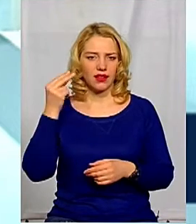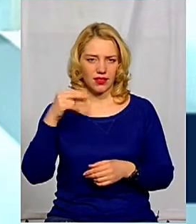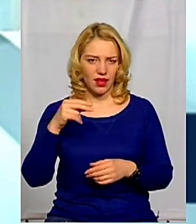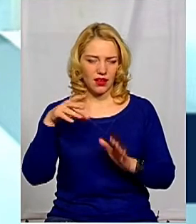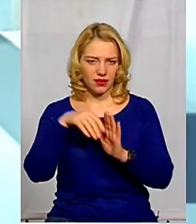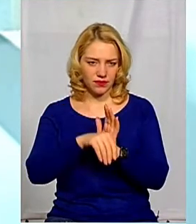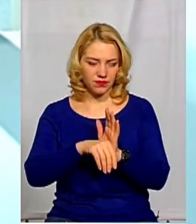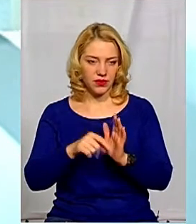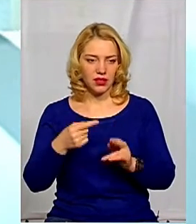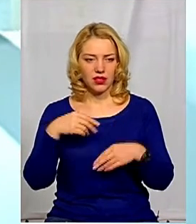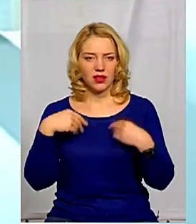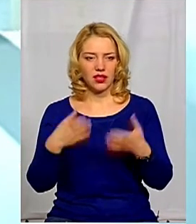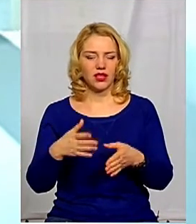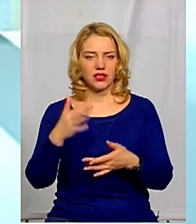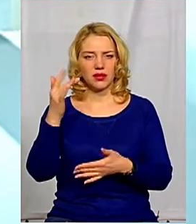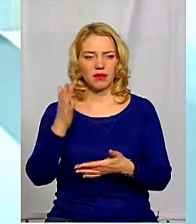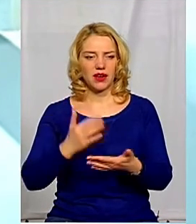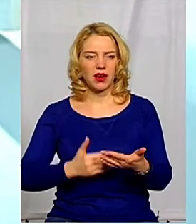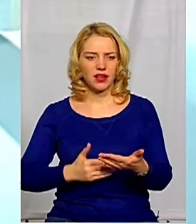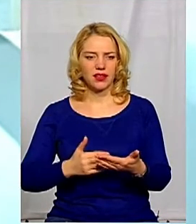дається цілий